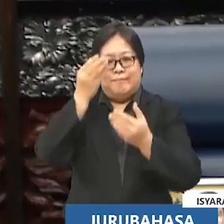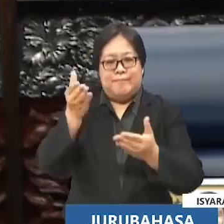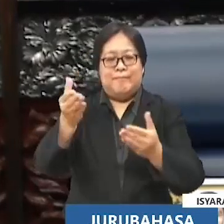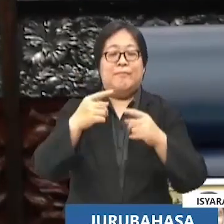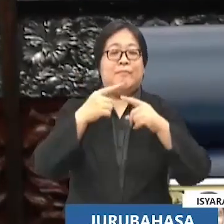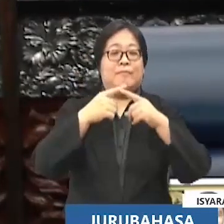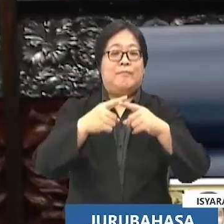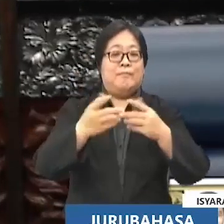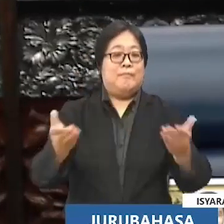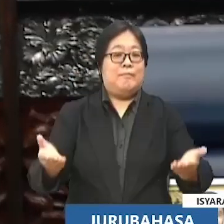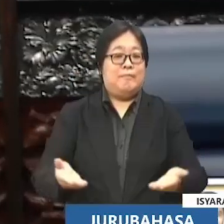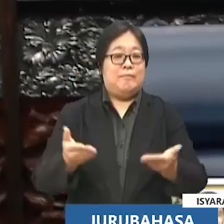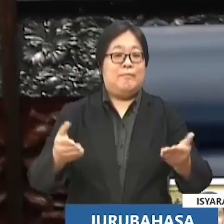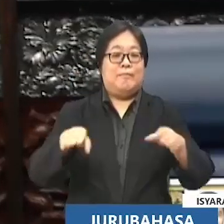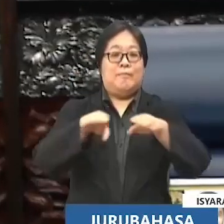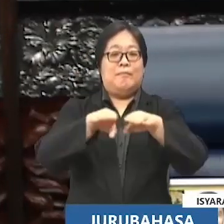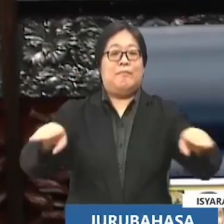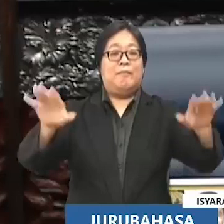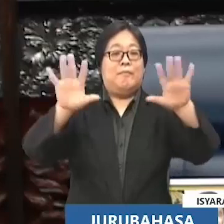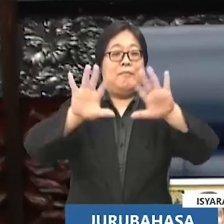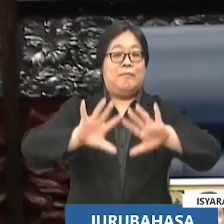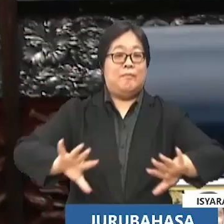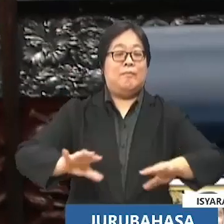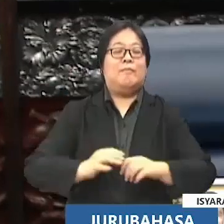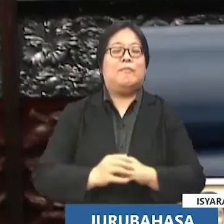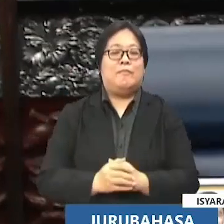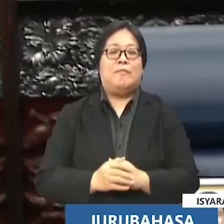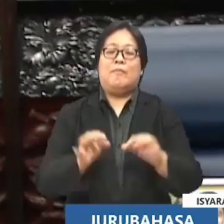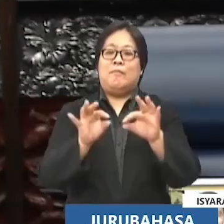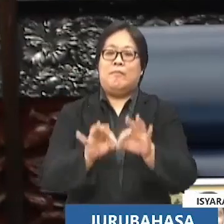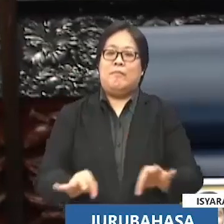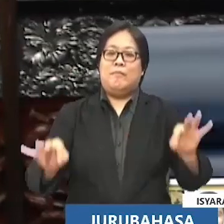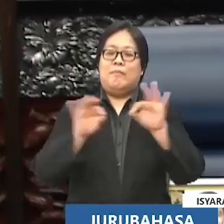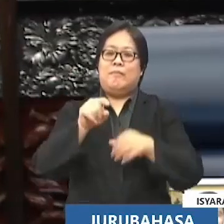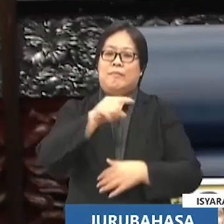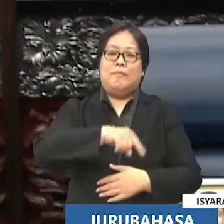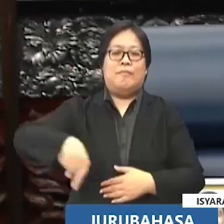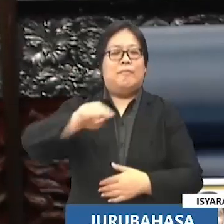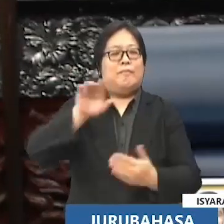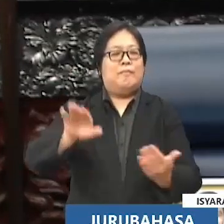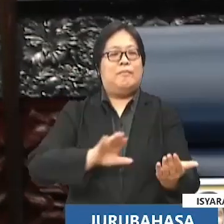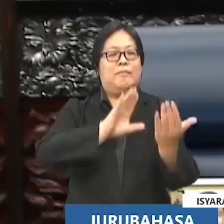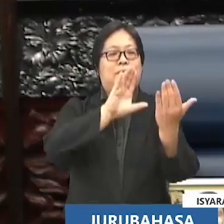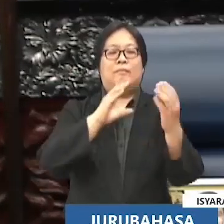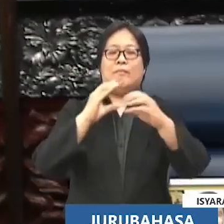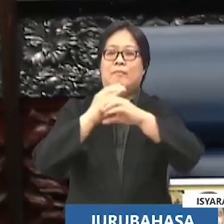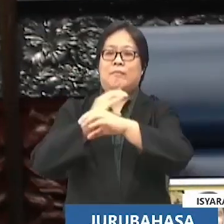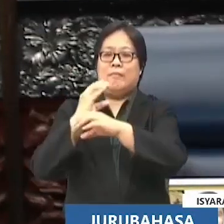kepada Dewan Yang Mulia ini di peringkat ASEAN penting untuk kita berdepan dengan cabaran